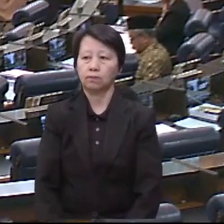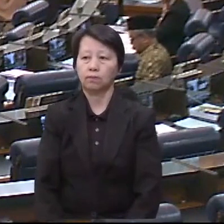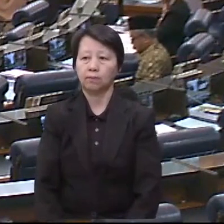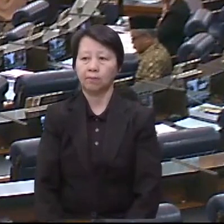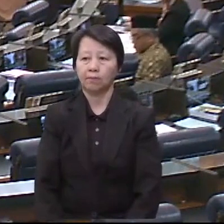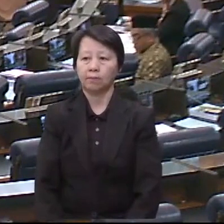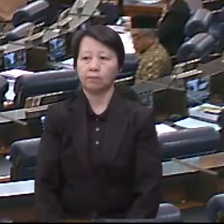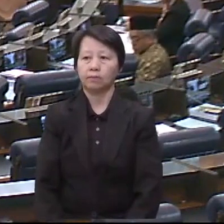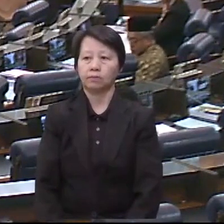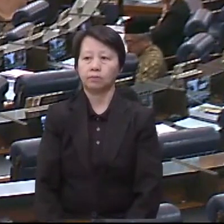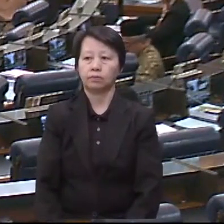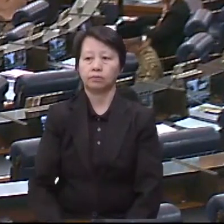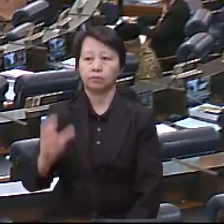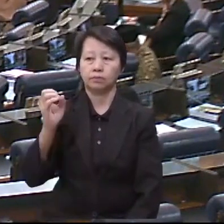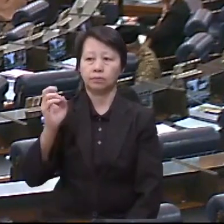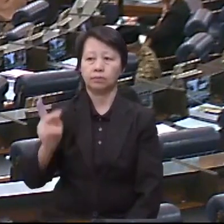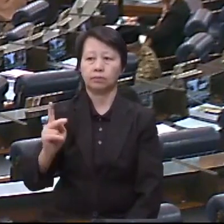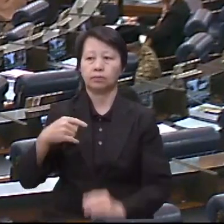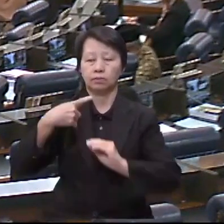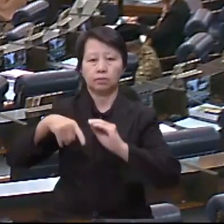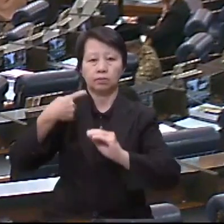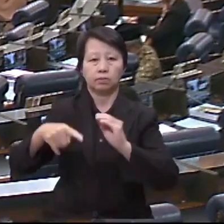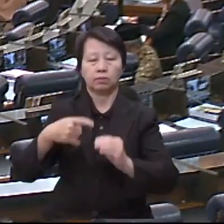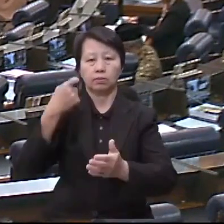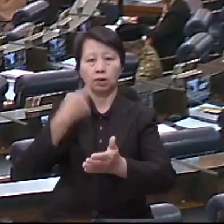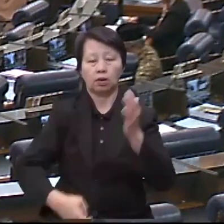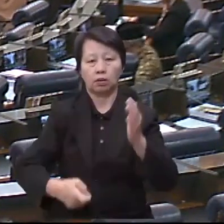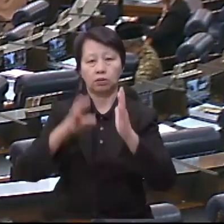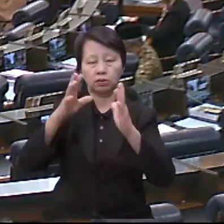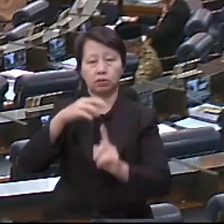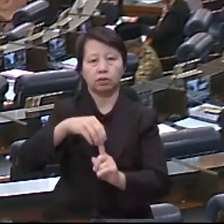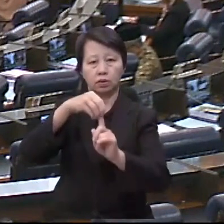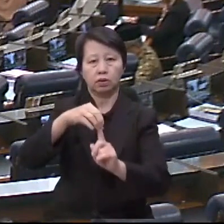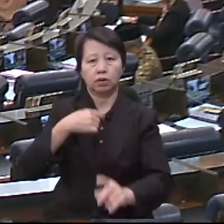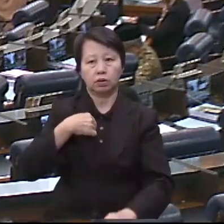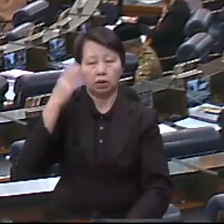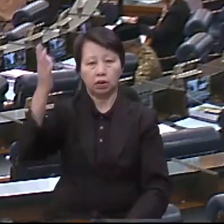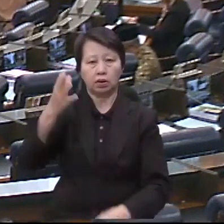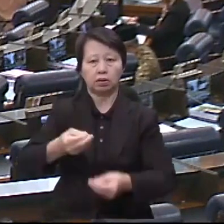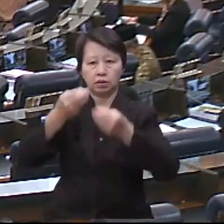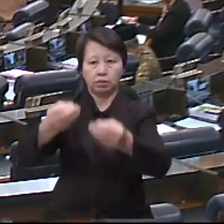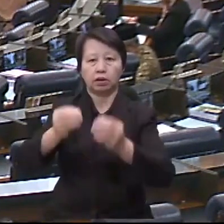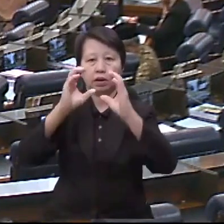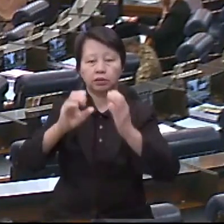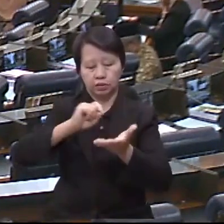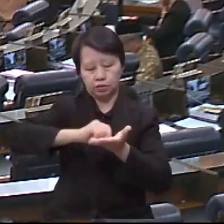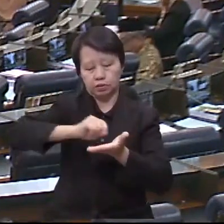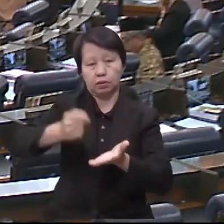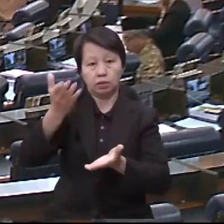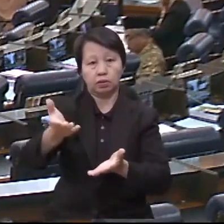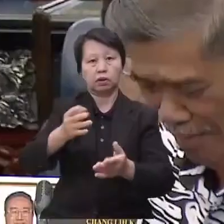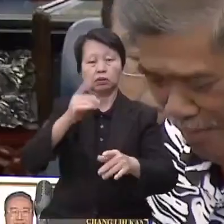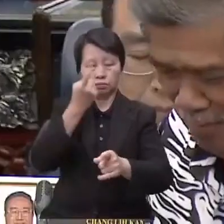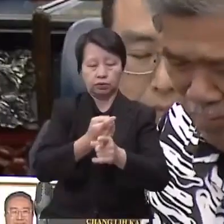sayaadi okey tentang kos secara spesifik saya akan beri secara bertulis tetapi memang kos dia